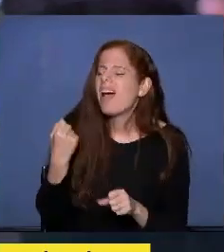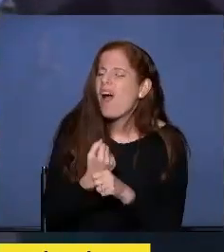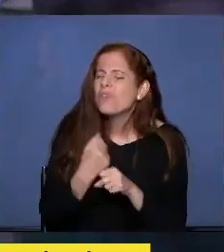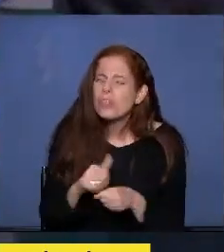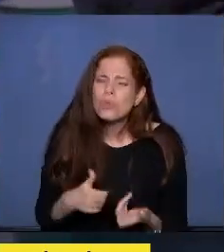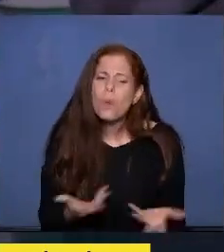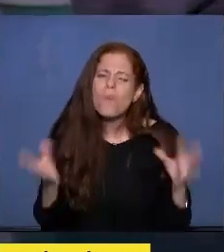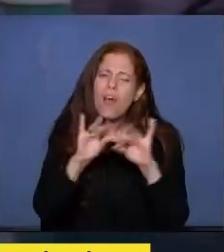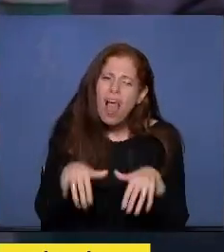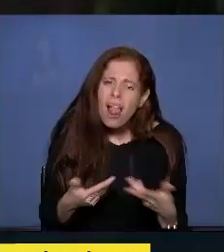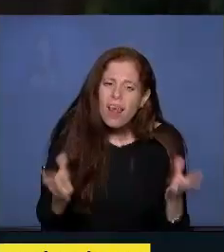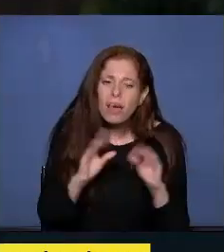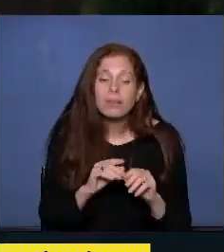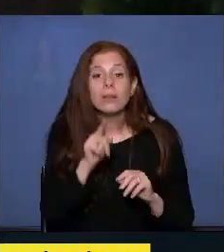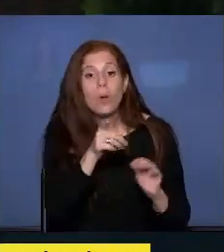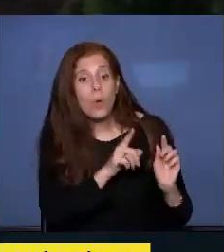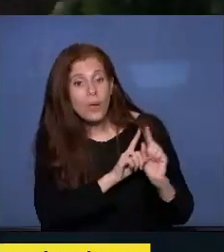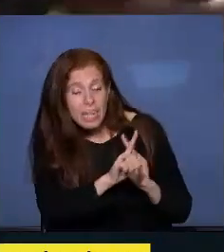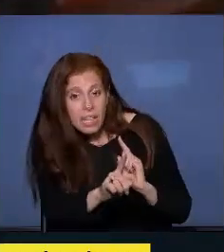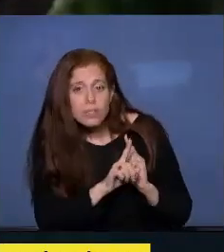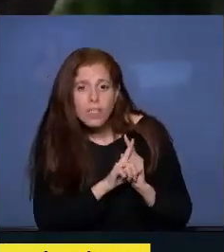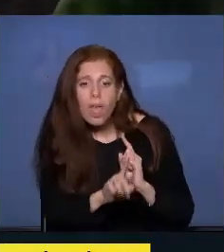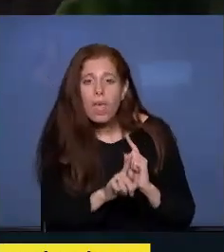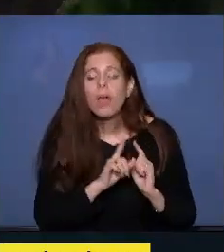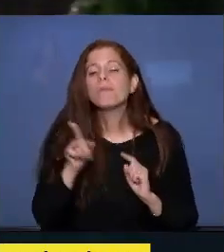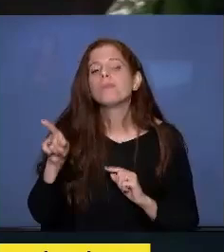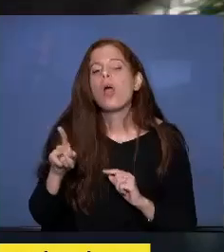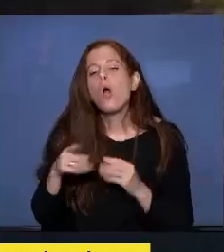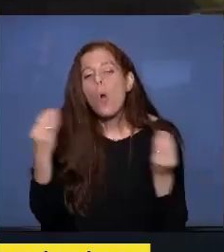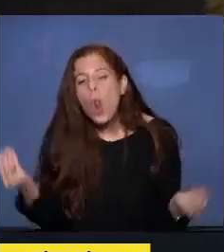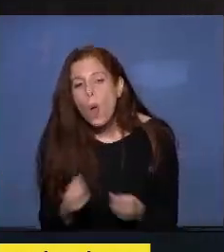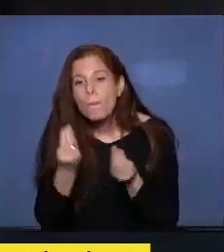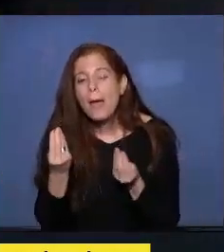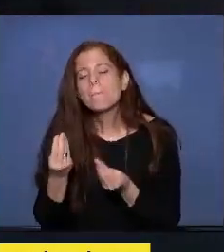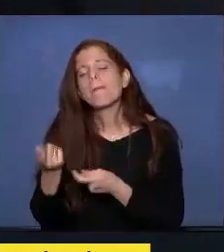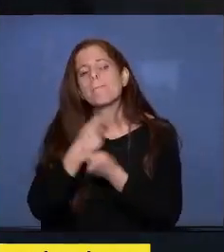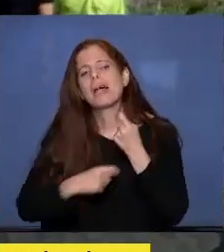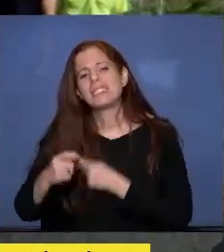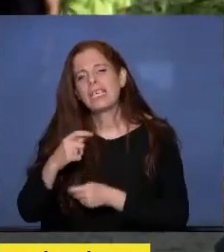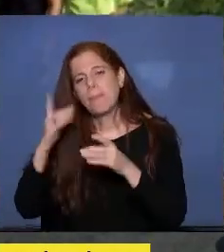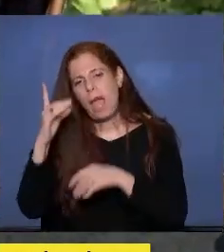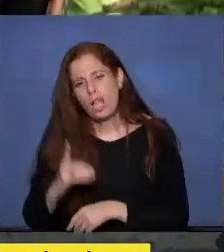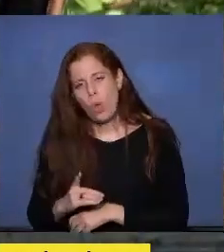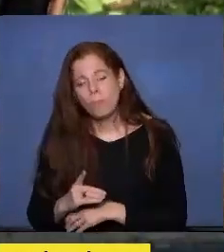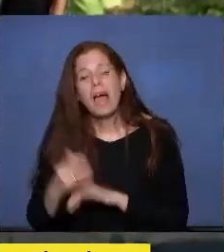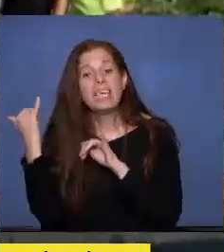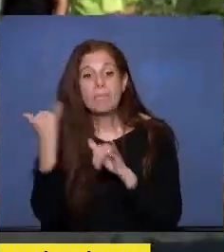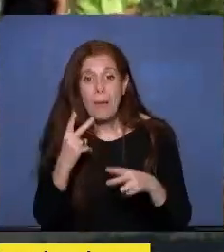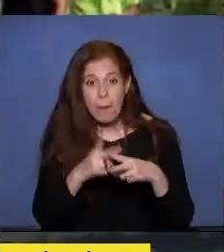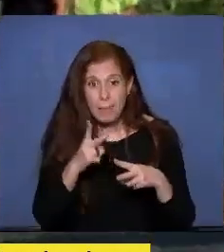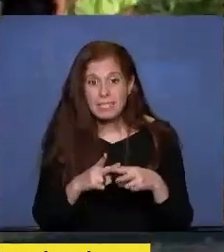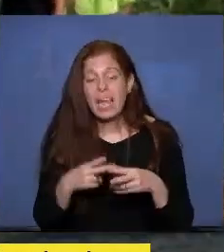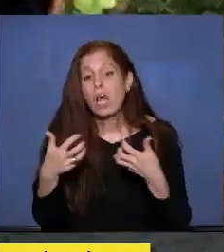חומר, כן. ריו יוצא עם סככות. כל החומרים מהעסקים מהדרום. ספק הברזל אשקלוני, היריעות מקיבוץ